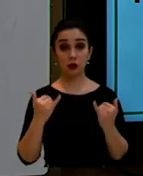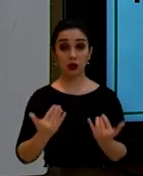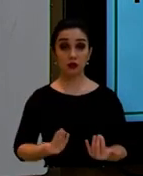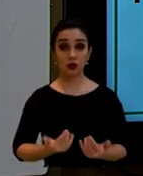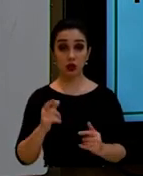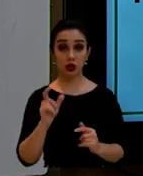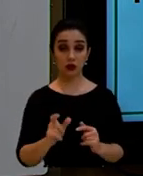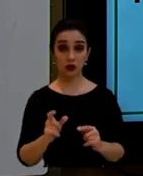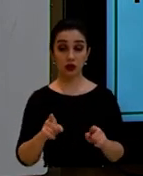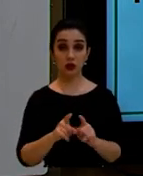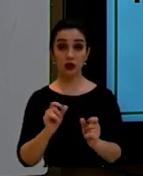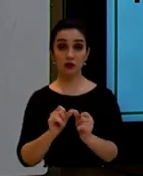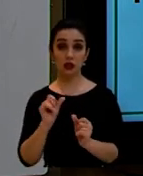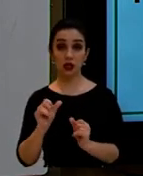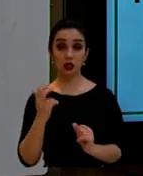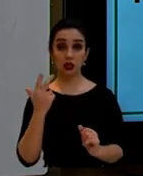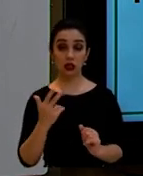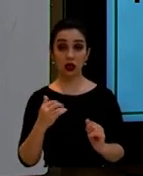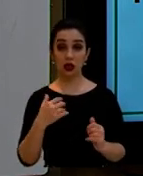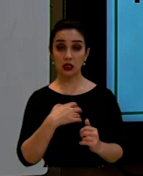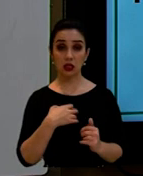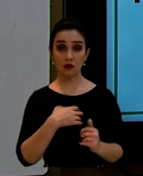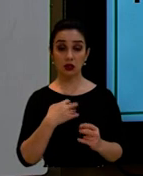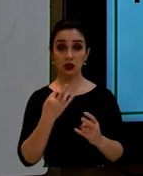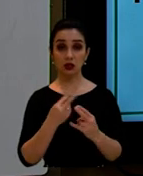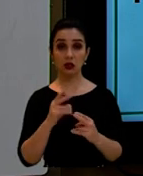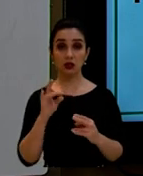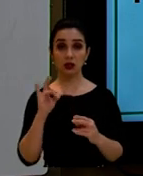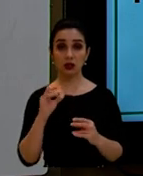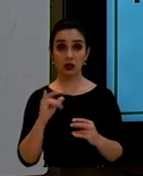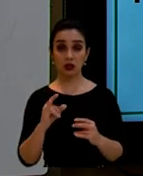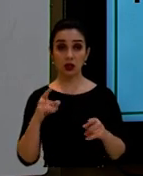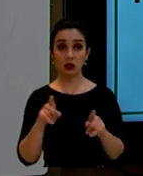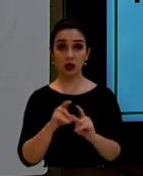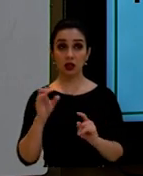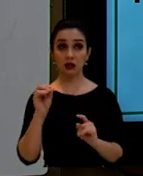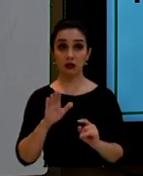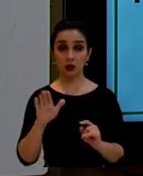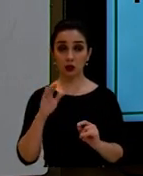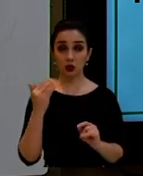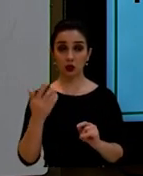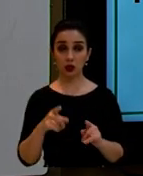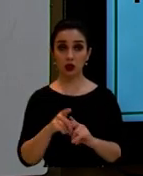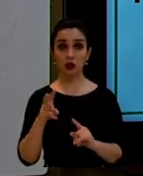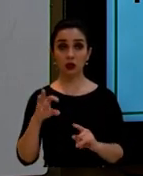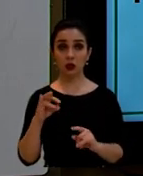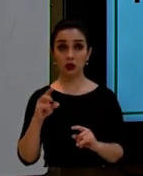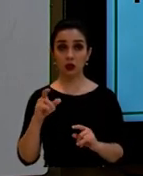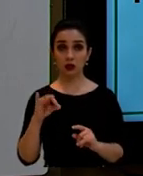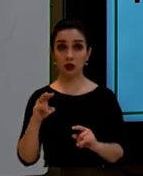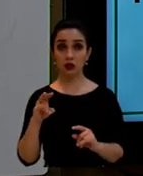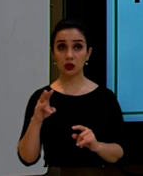человечестве выделяют три основные расы – европоидную,